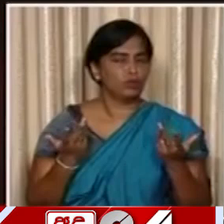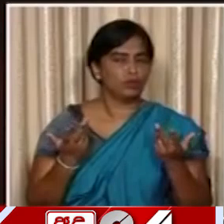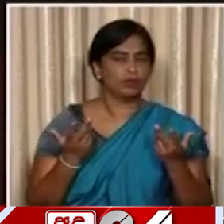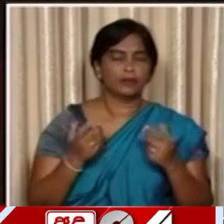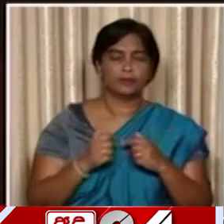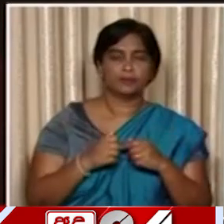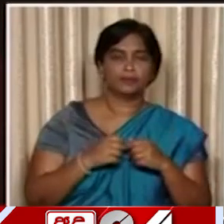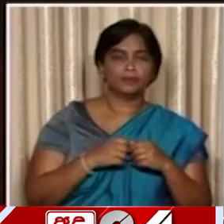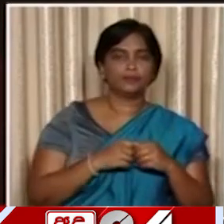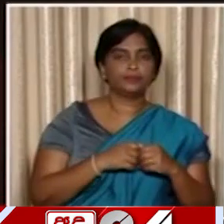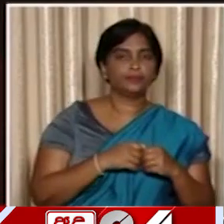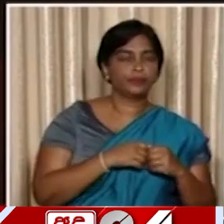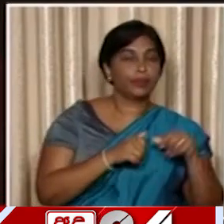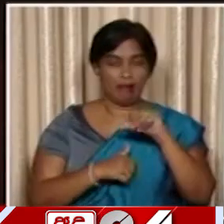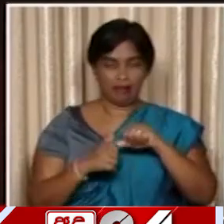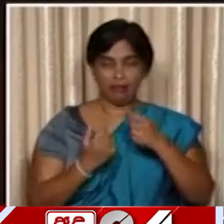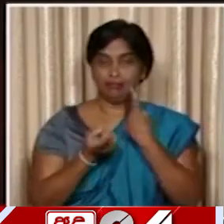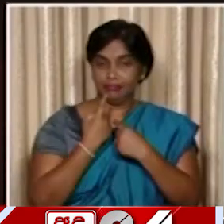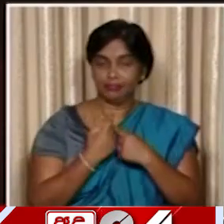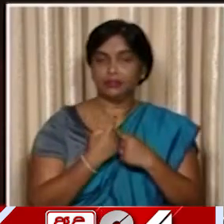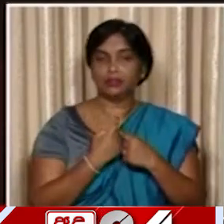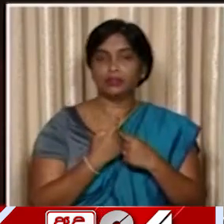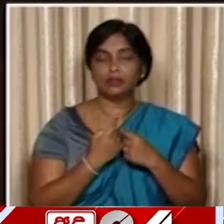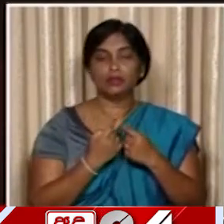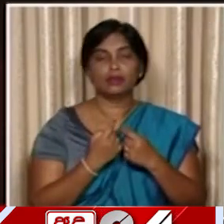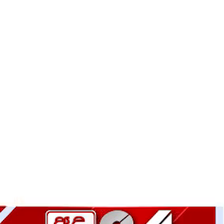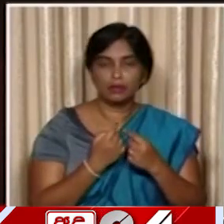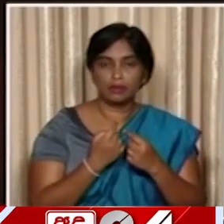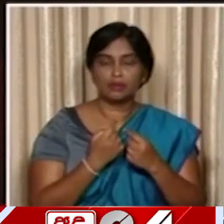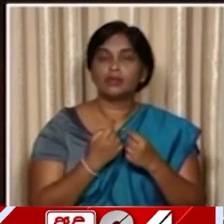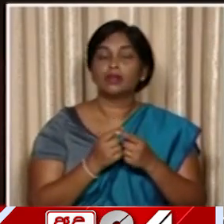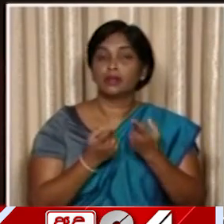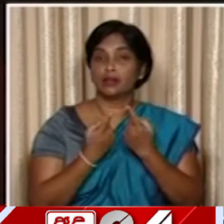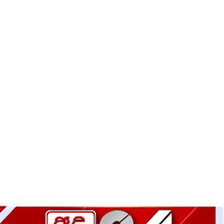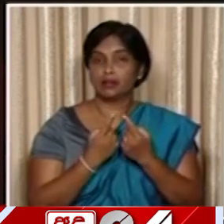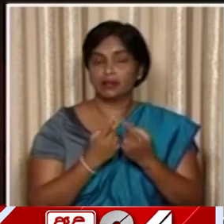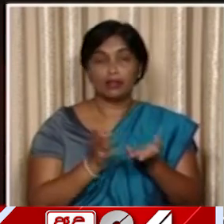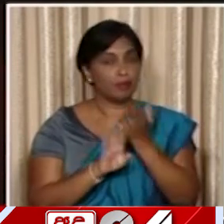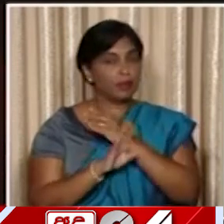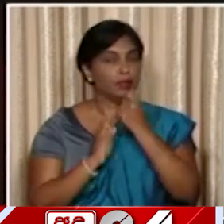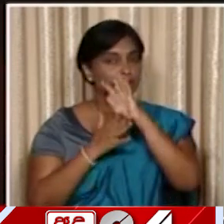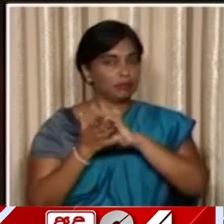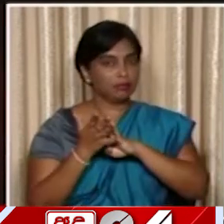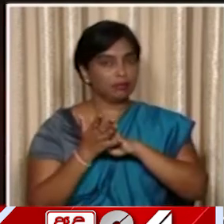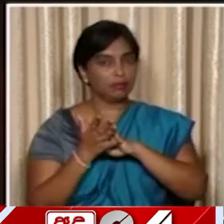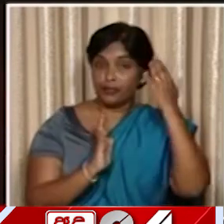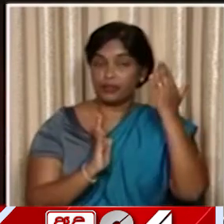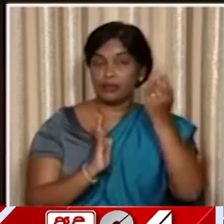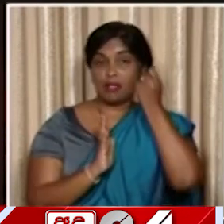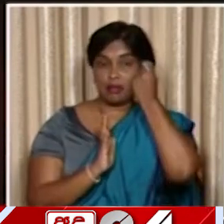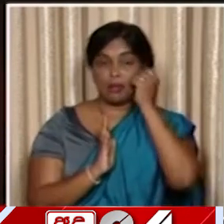නැහැ. වෙරිටේ රිසර්ච් ආයතනය මගින් සිදු කළ සමීක්ෂණයක් තුළින් පසුගිය අයවැය විශේෂිත යෝජනා